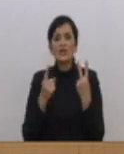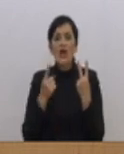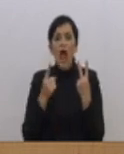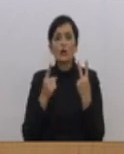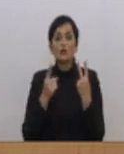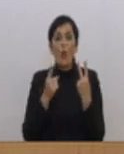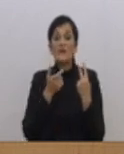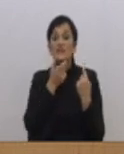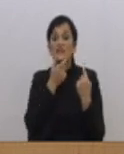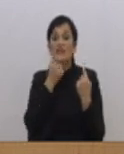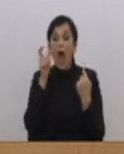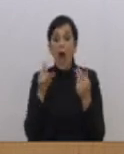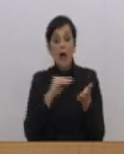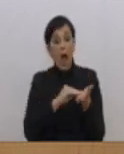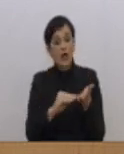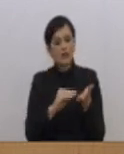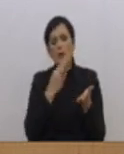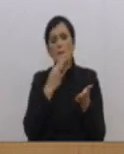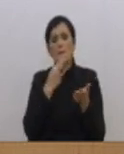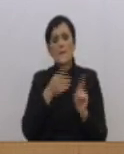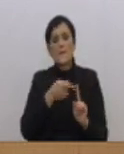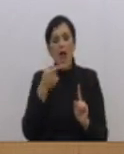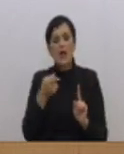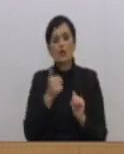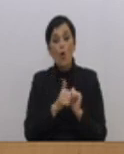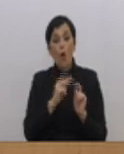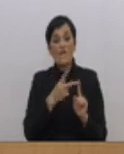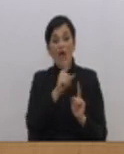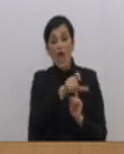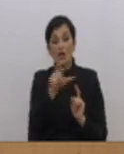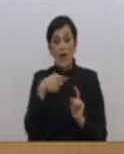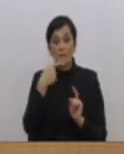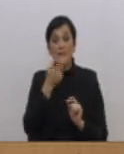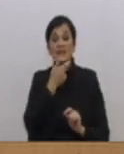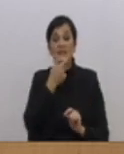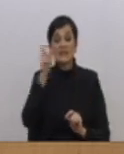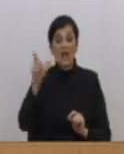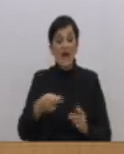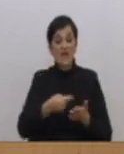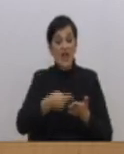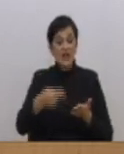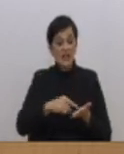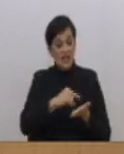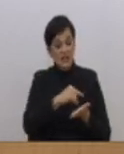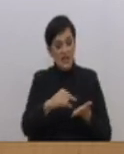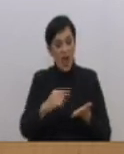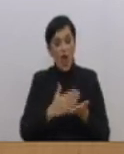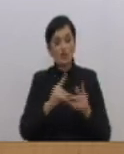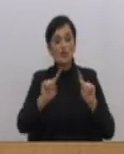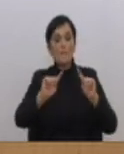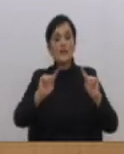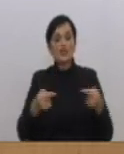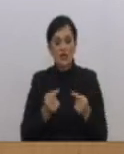მიხეილ სააკაშვილი? თუმცა მერე ყოველი მეორე ამბობს, რომ მიხეილ სააკაშვილი რეზოლუციაში ნახსენები არის